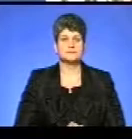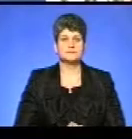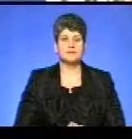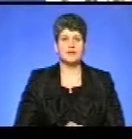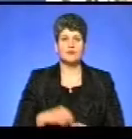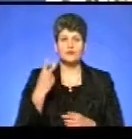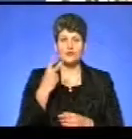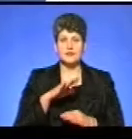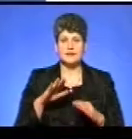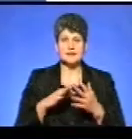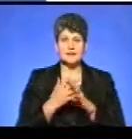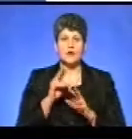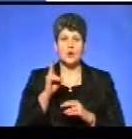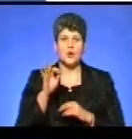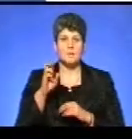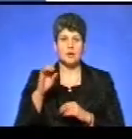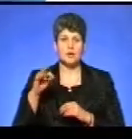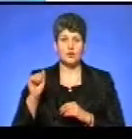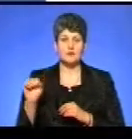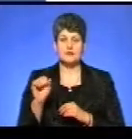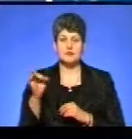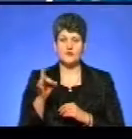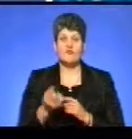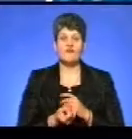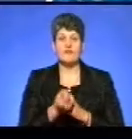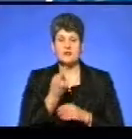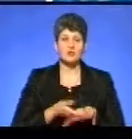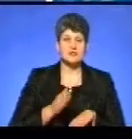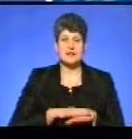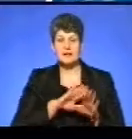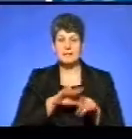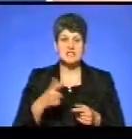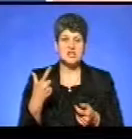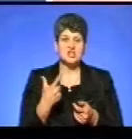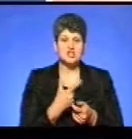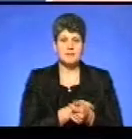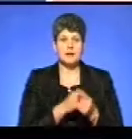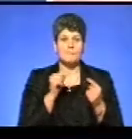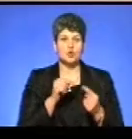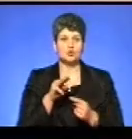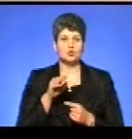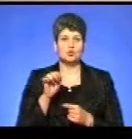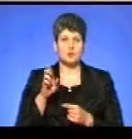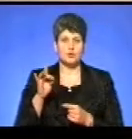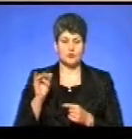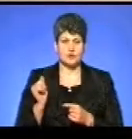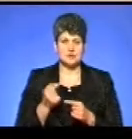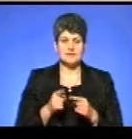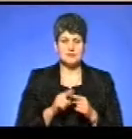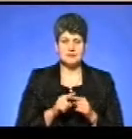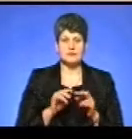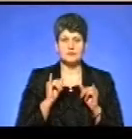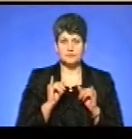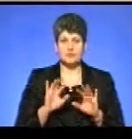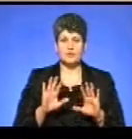У двох дітей зі села Кобиловолоки Теребовлянського району лікарі виявили ускладнення після щеплення проти туберкульозу. Дана несприятлива